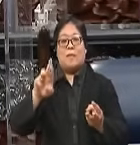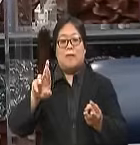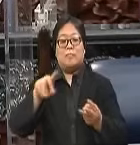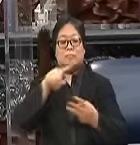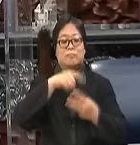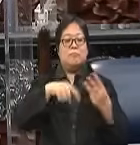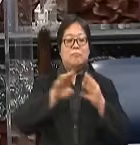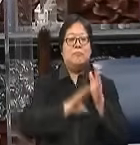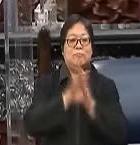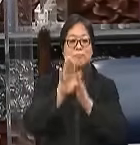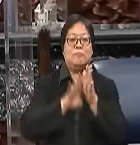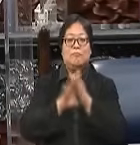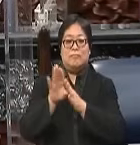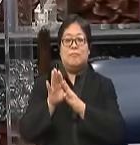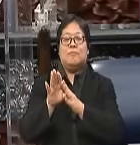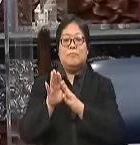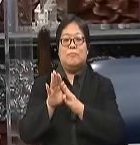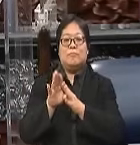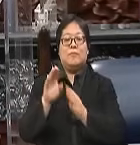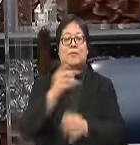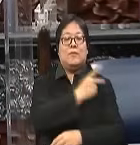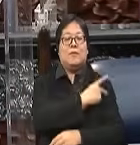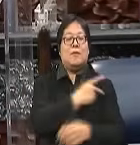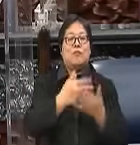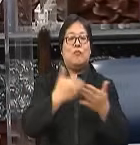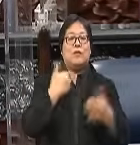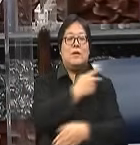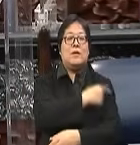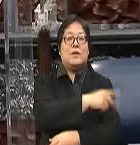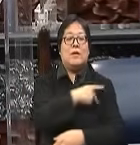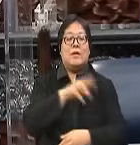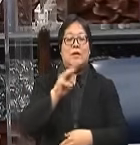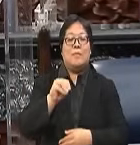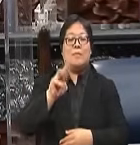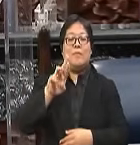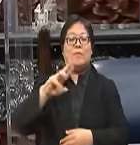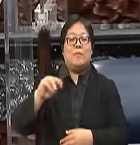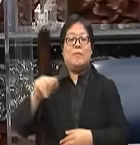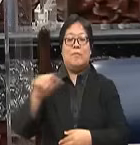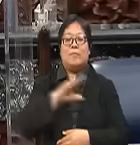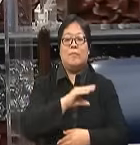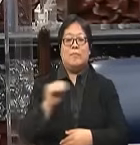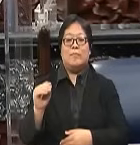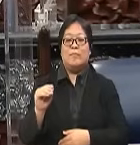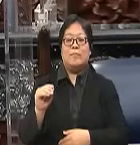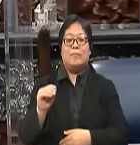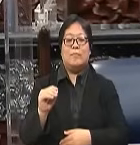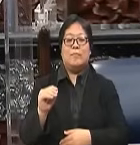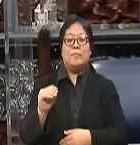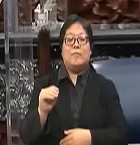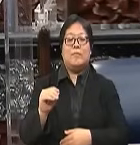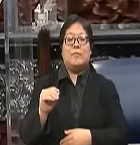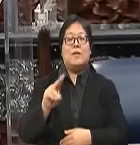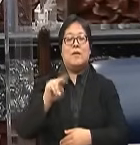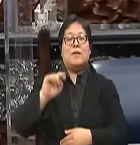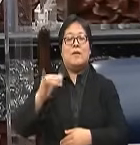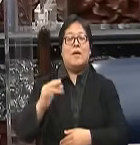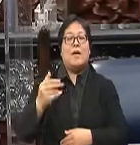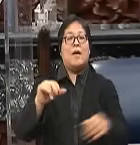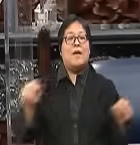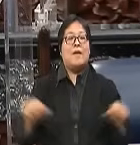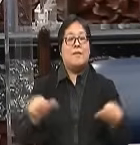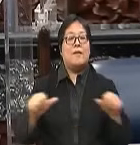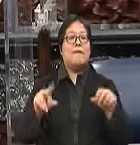telah mengunkan Nike Victory Nike emre dan juga eh ternyata aktif pada saya